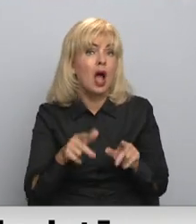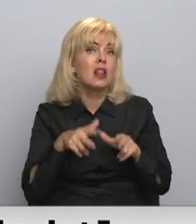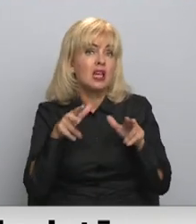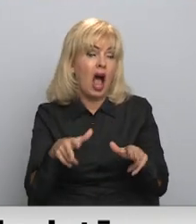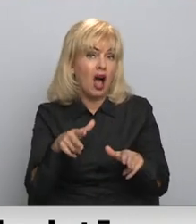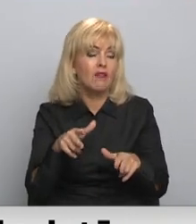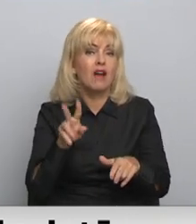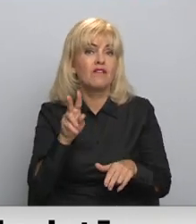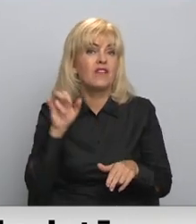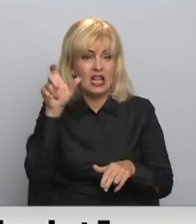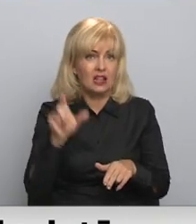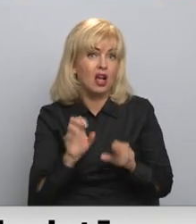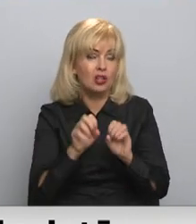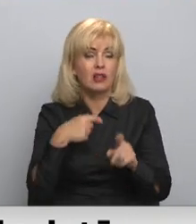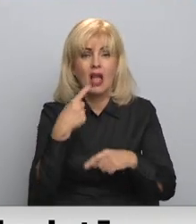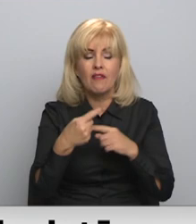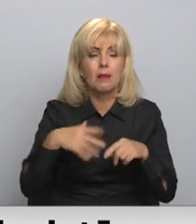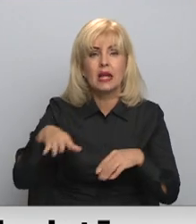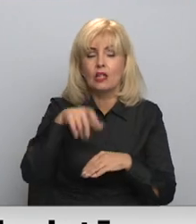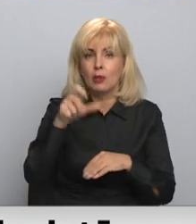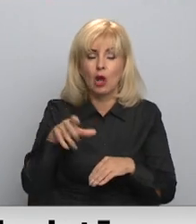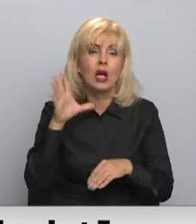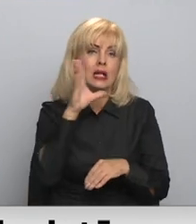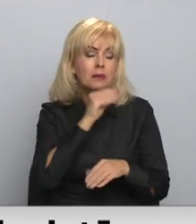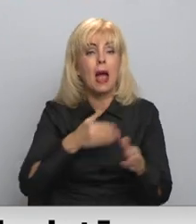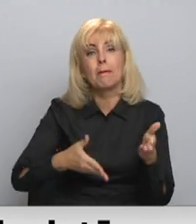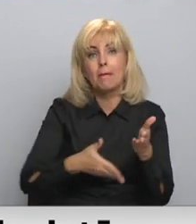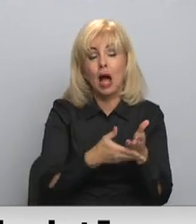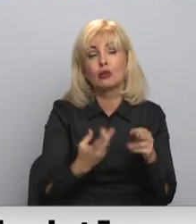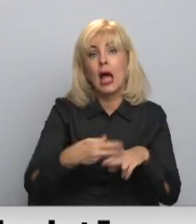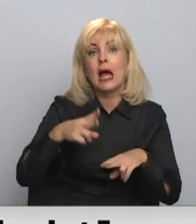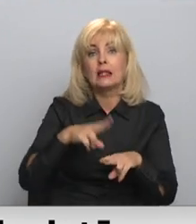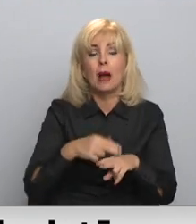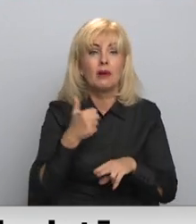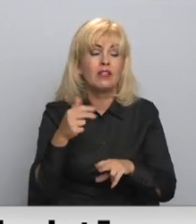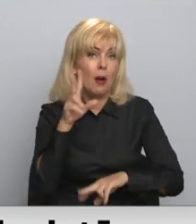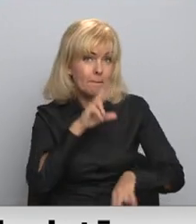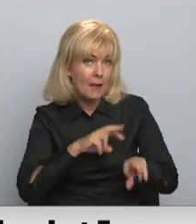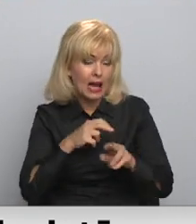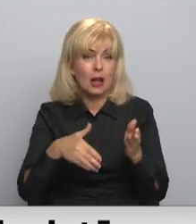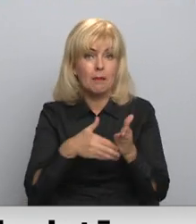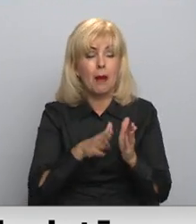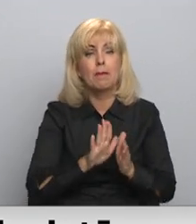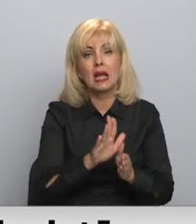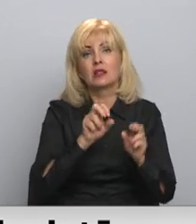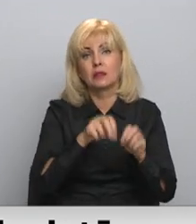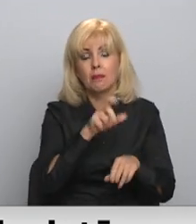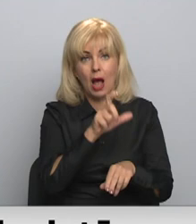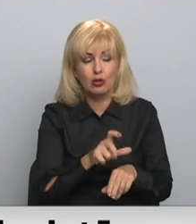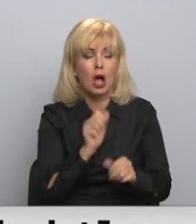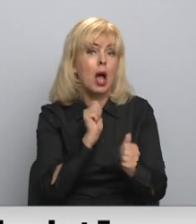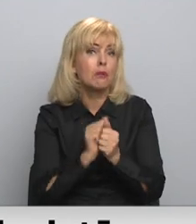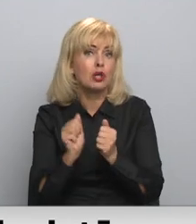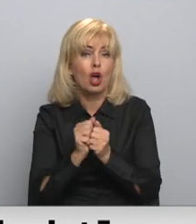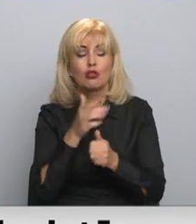Lielvārdiete Vita RTV atzīst, ka nevienmēr ģimenes locekļi ir spējīgi palīdzēt, tāpēc arī viņa meklējas palīdzību pie speciālista. Ļoti bieži pat